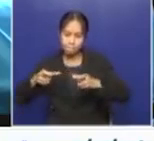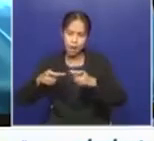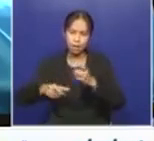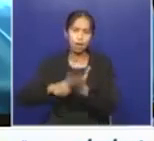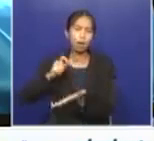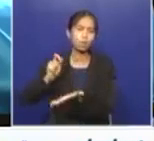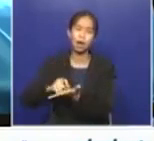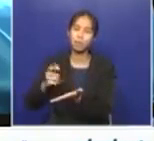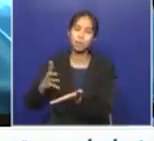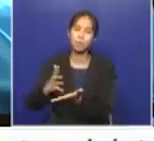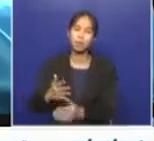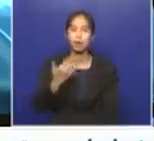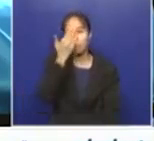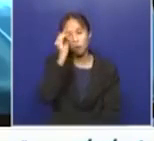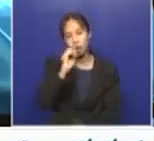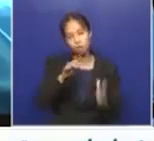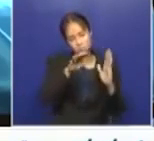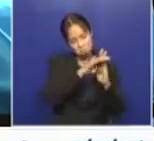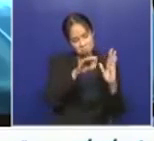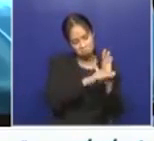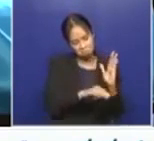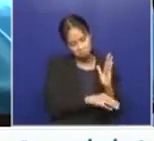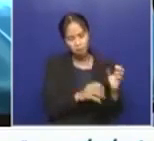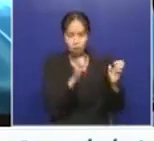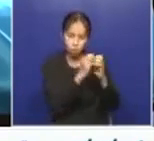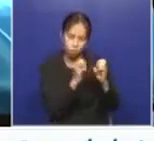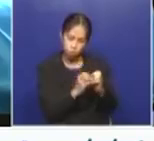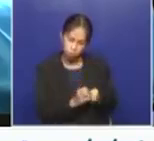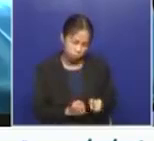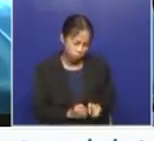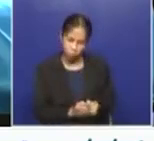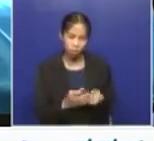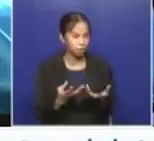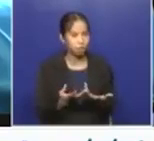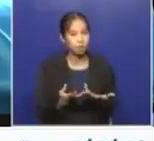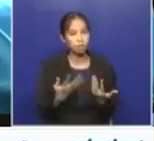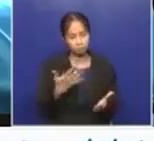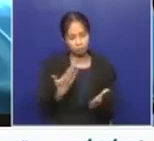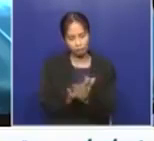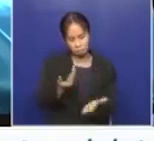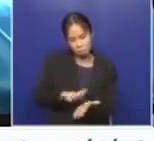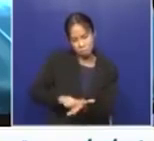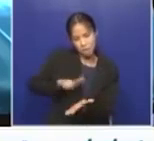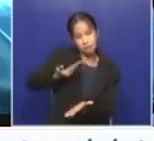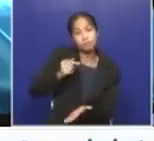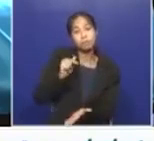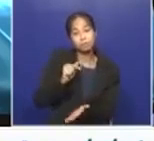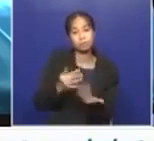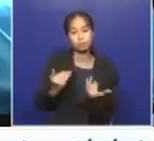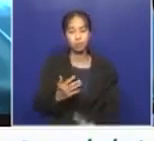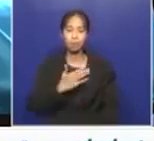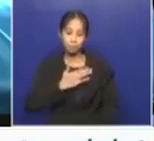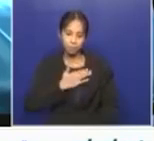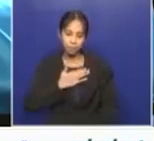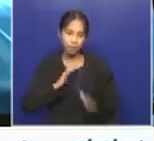กระบวนการขออนุญาตทำงานมีขั้นตอนยุ่งยากและมีค่าใช้จ่ายสูงมากกับผมได้นำฝ